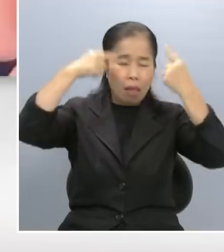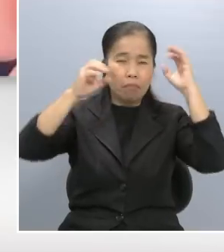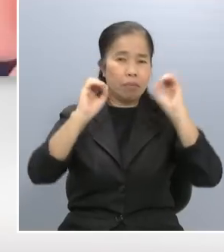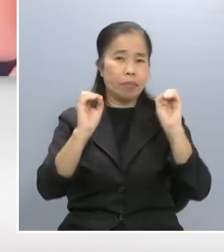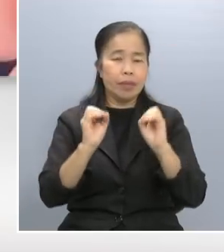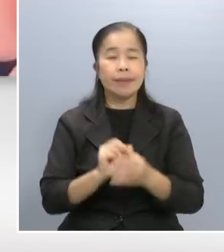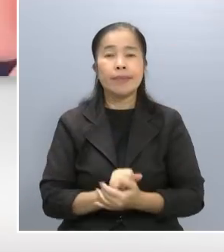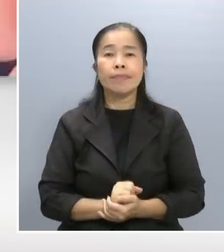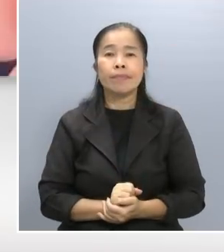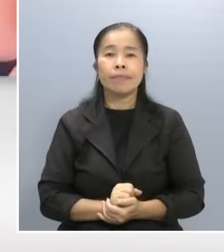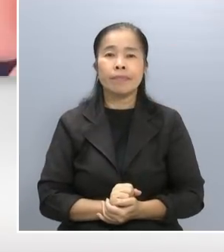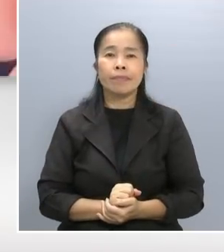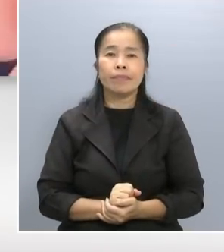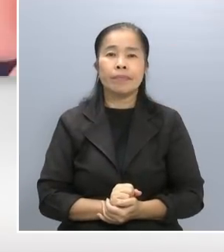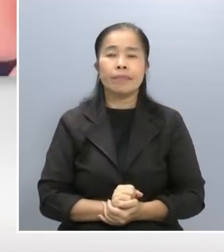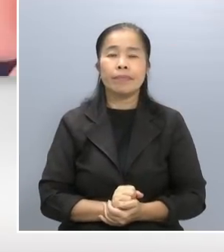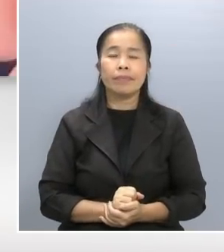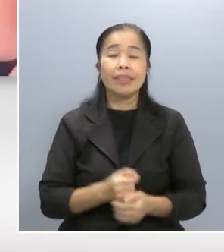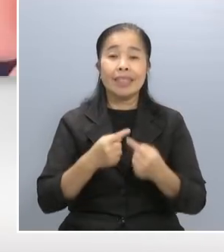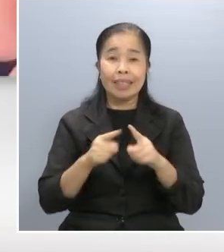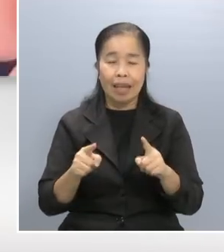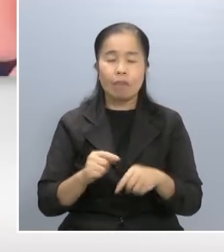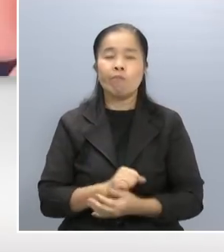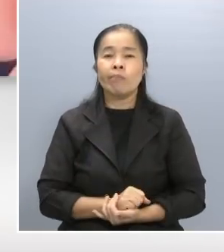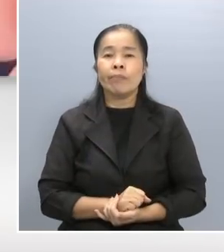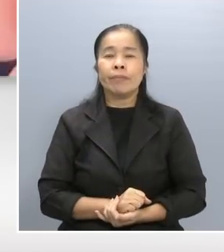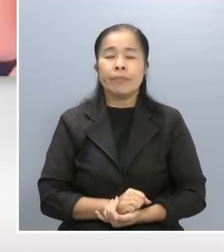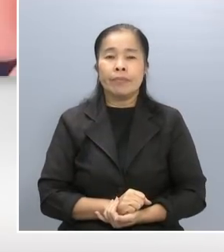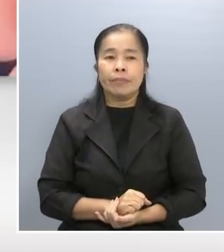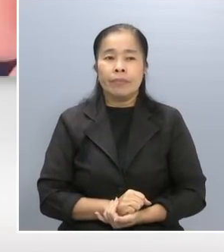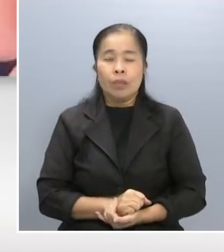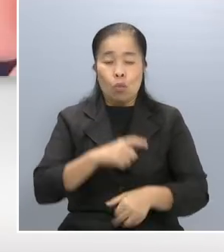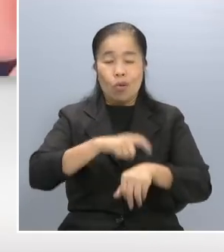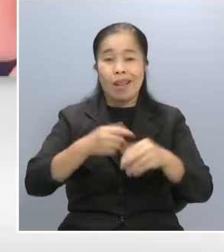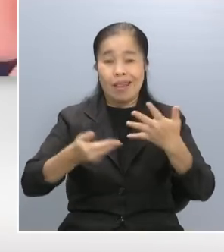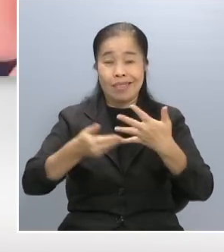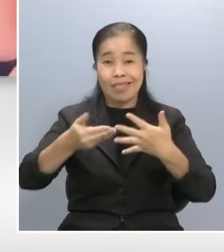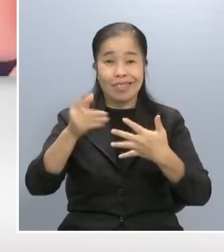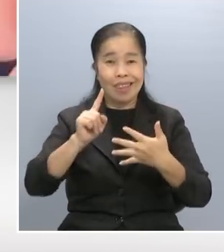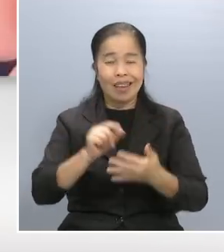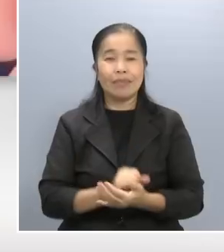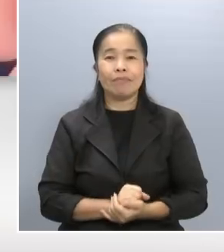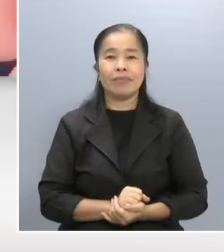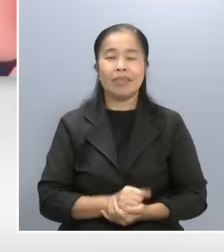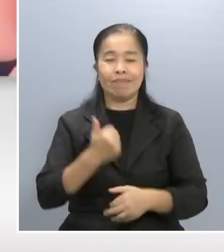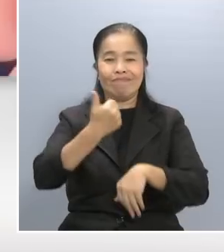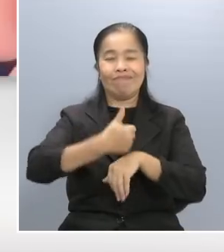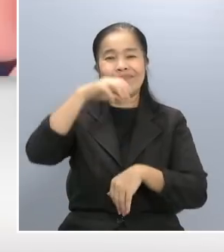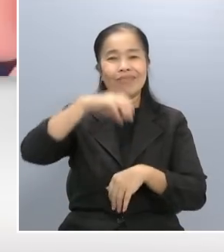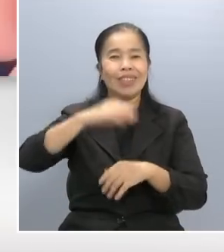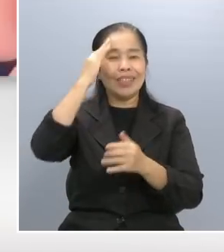นั่นแหละครับท่านผู้ชมฮะแต่ในเวลาต่อมางานมันต้องเข้าแล้วผบ.